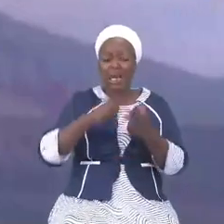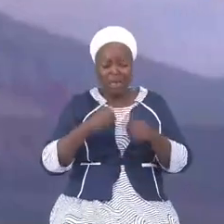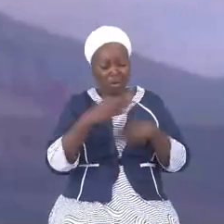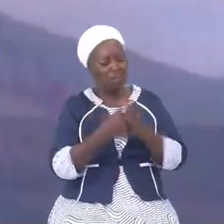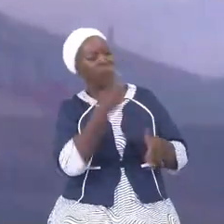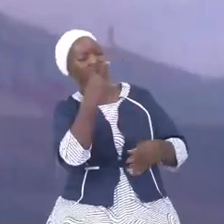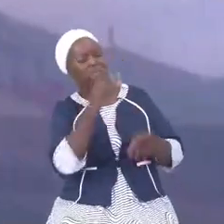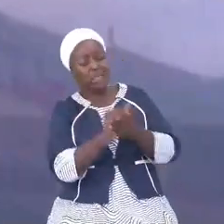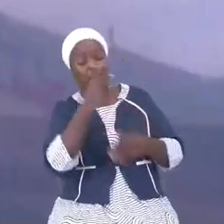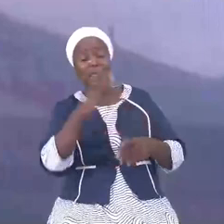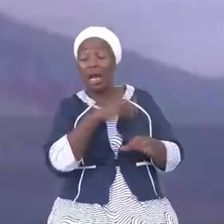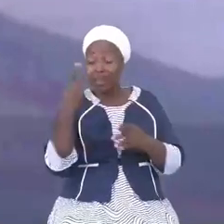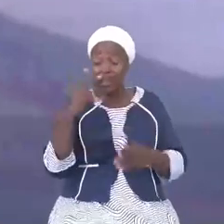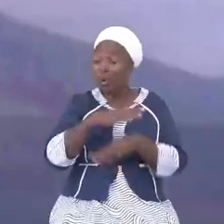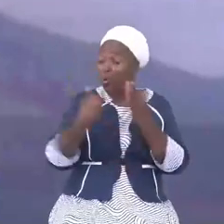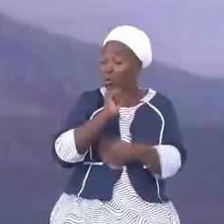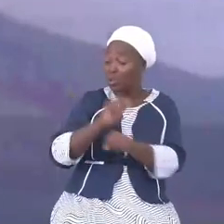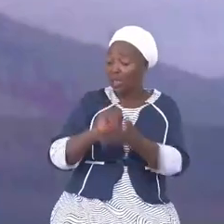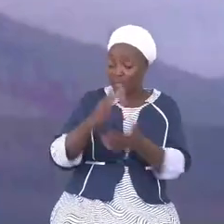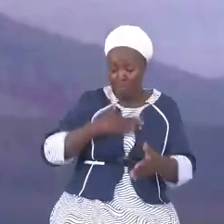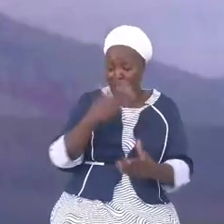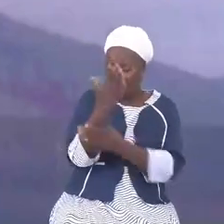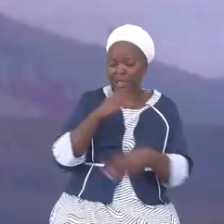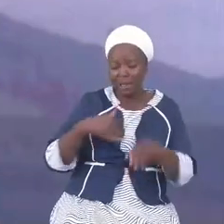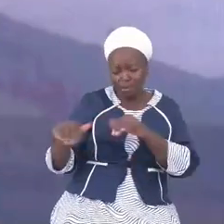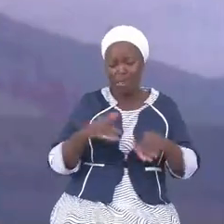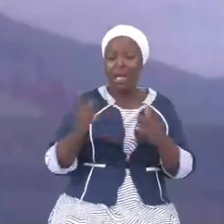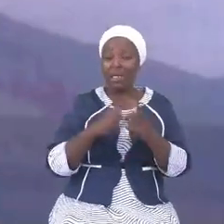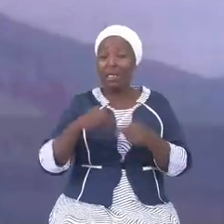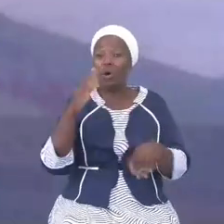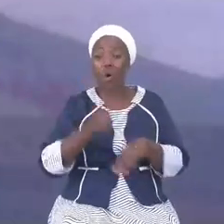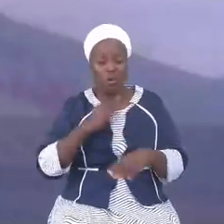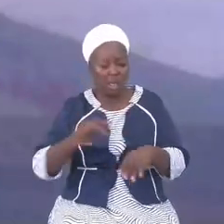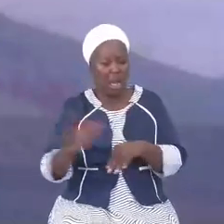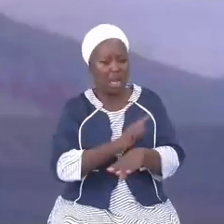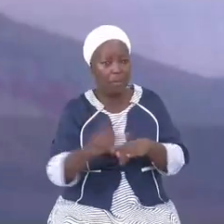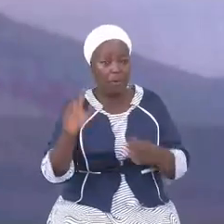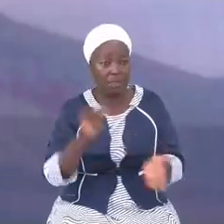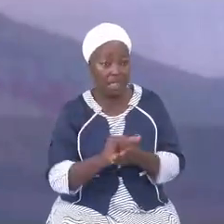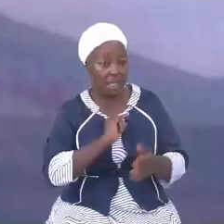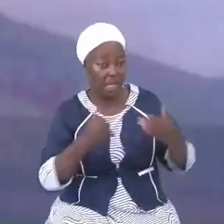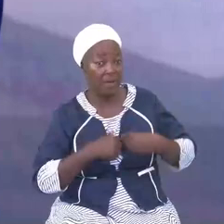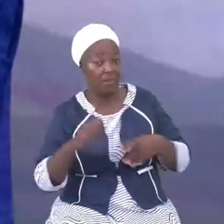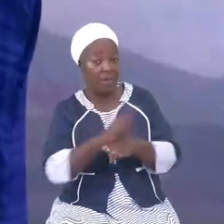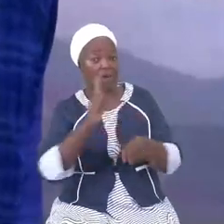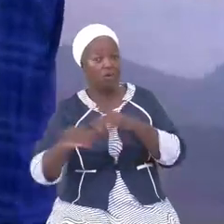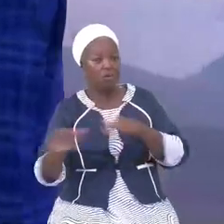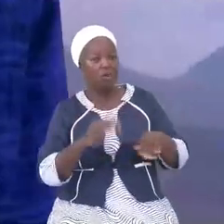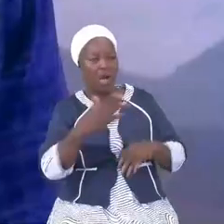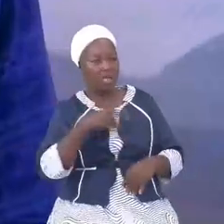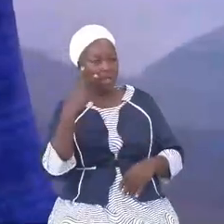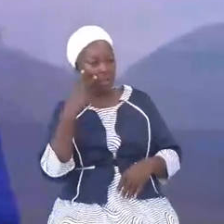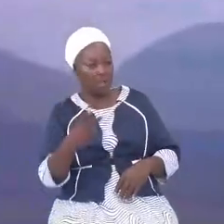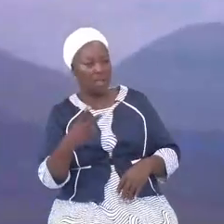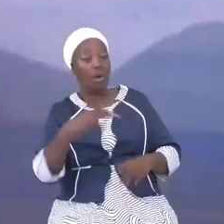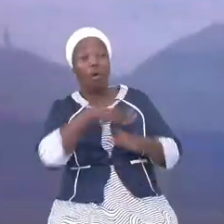avaient faits, et la peine que j'avais prise à les exécuter. Et voici tout